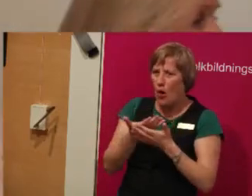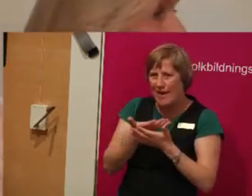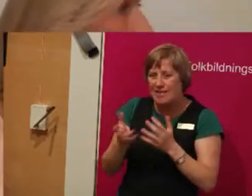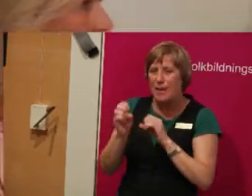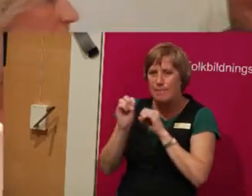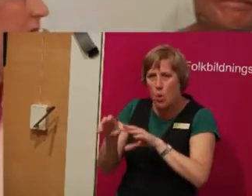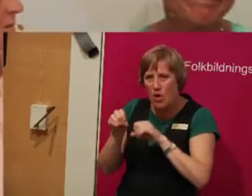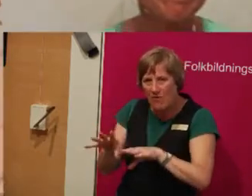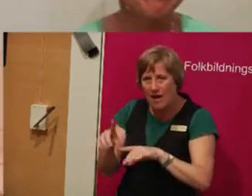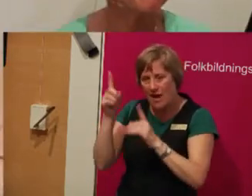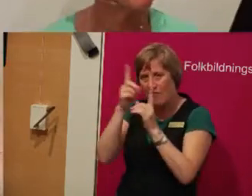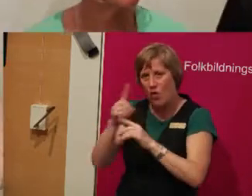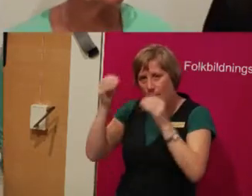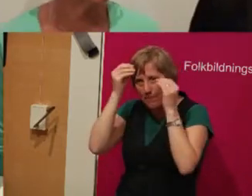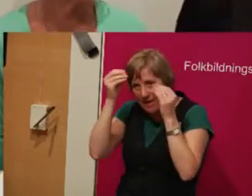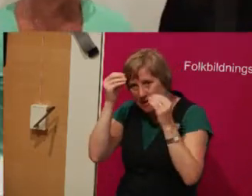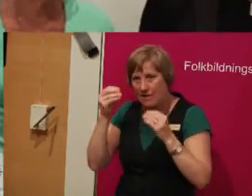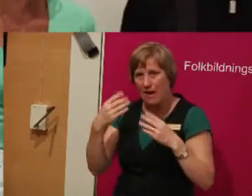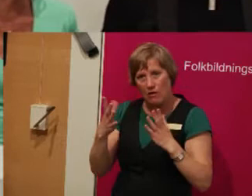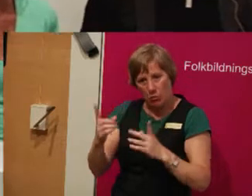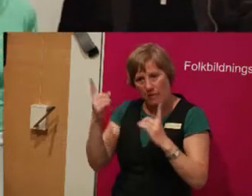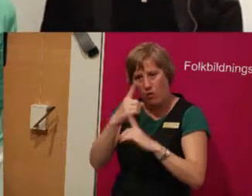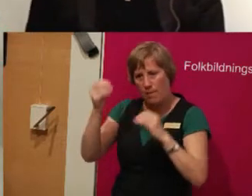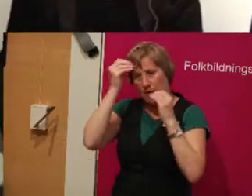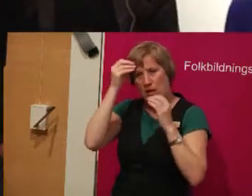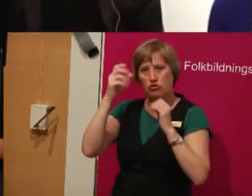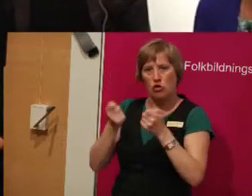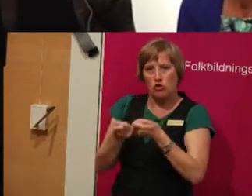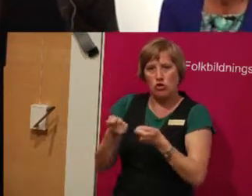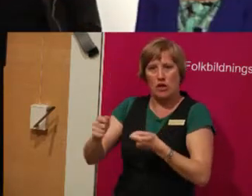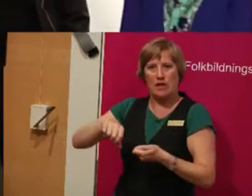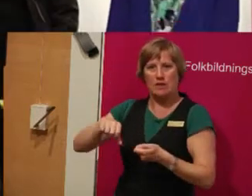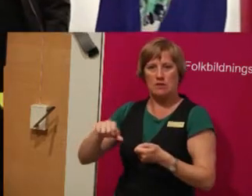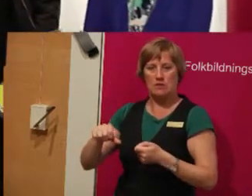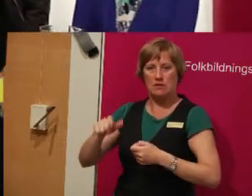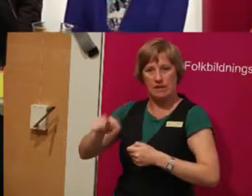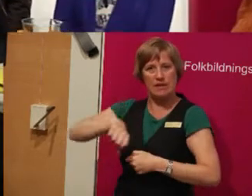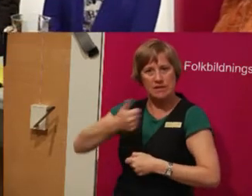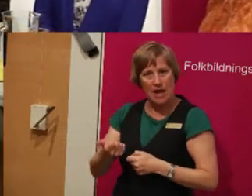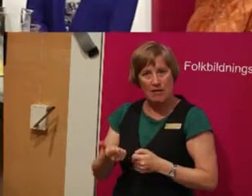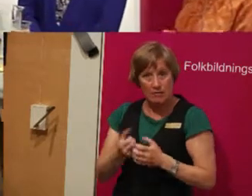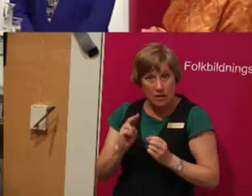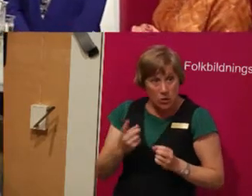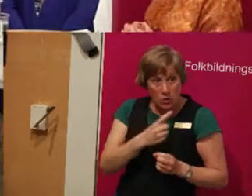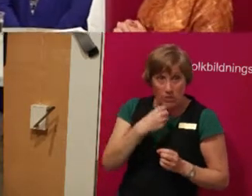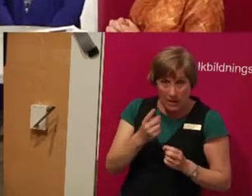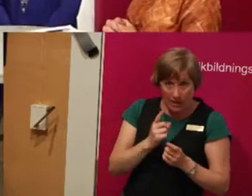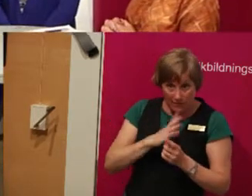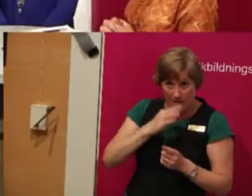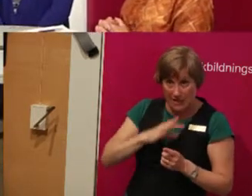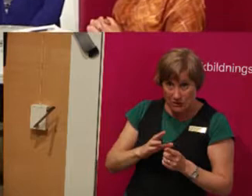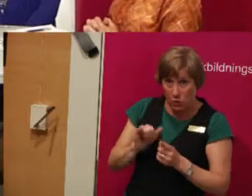till processen. Men vad säger man då om man ska in och styra? Ja.